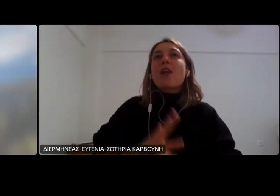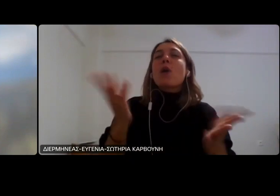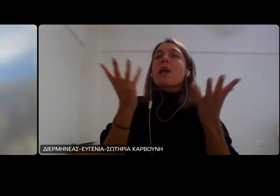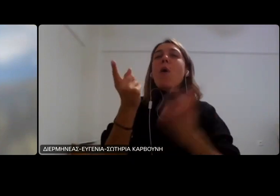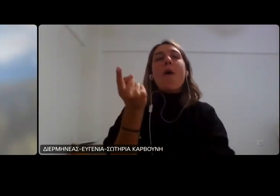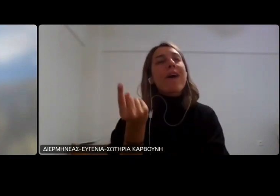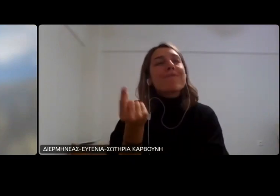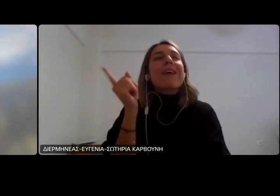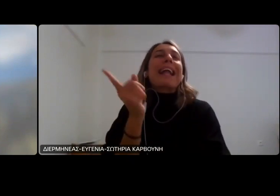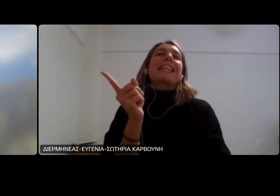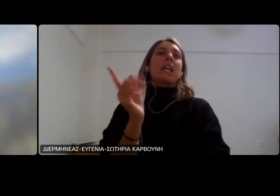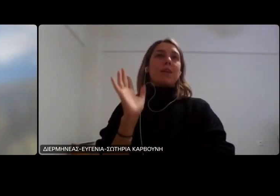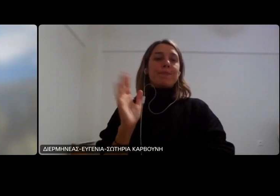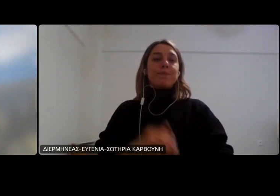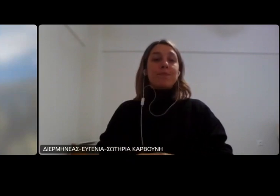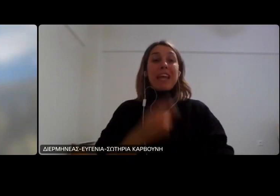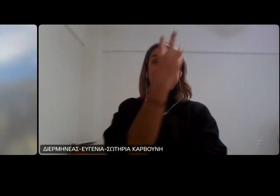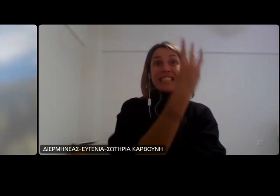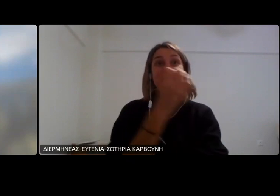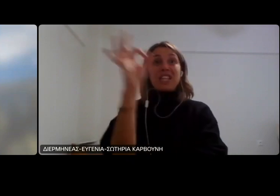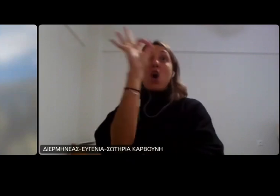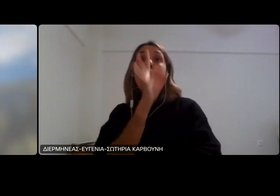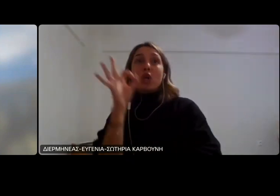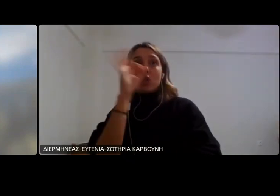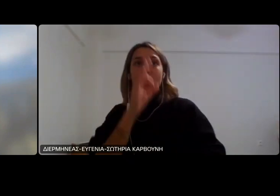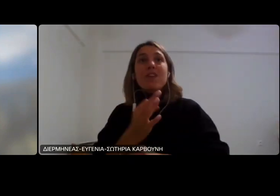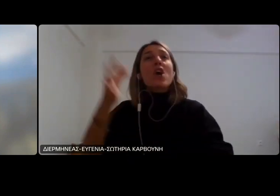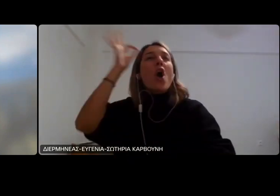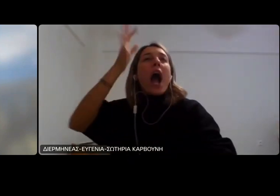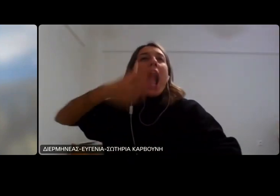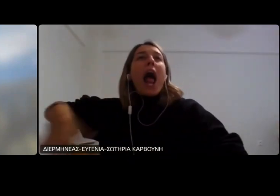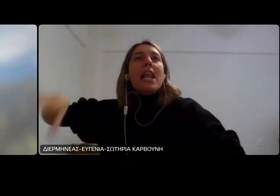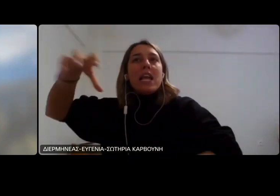πράγματα. Στις 30 Οκτωβρίου η Γερουσία στη Γαλλία